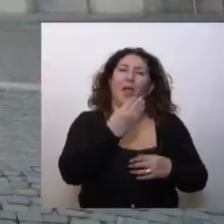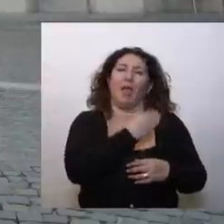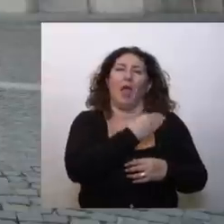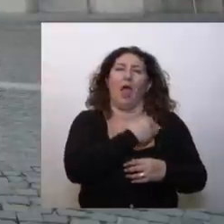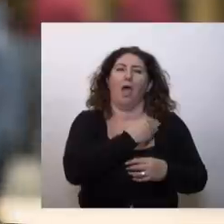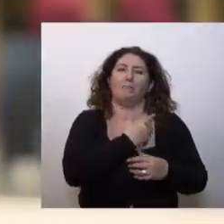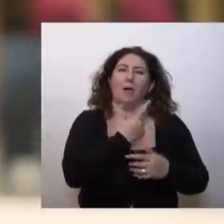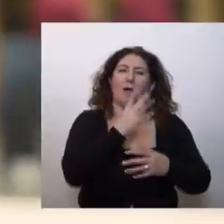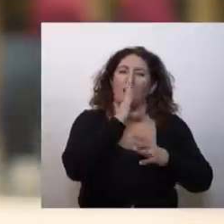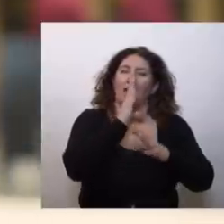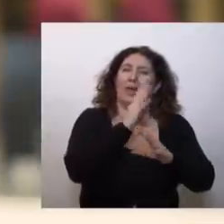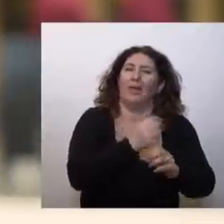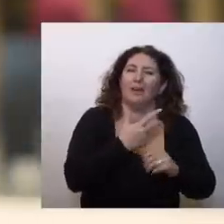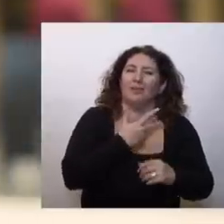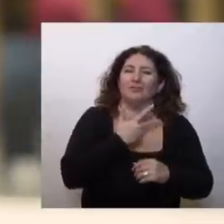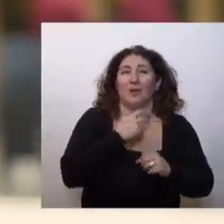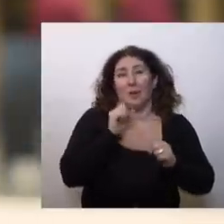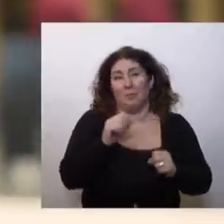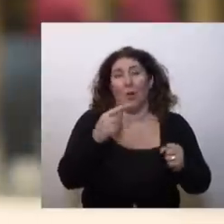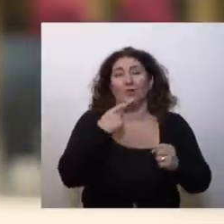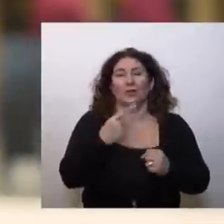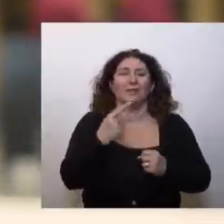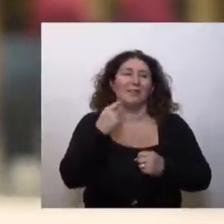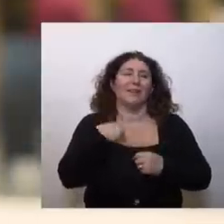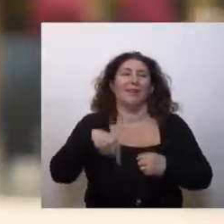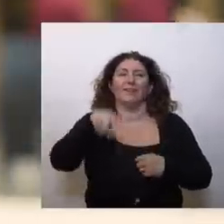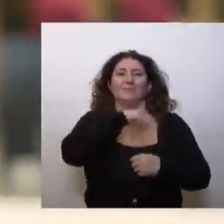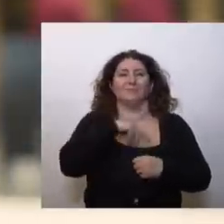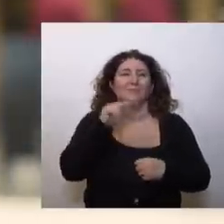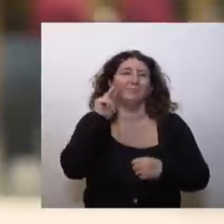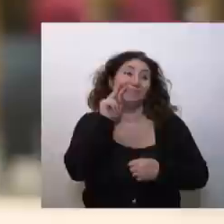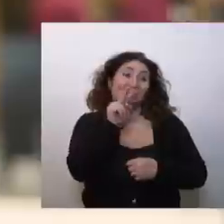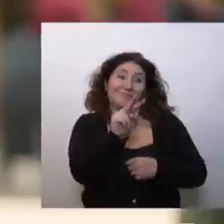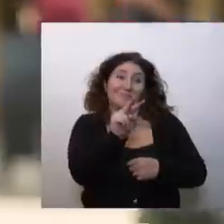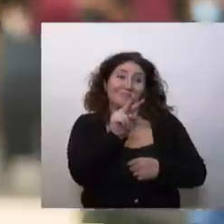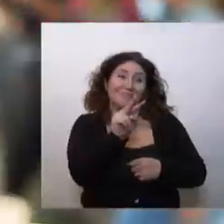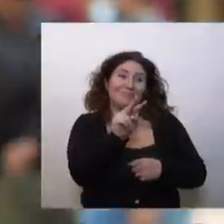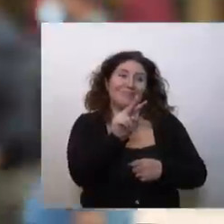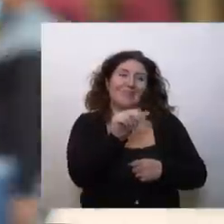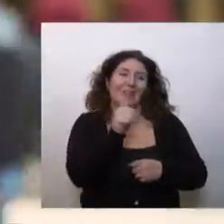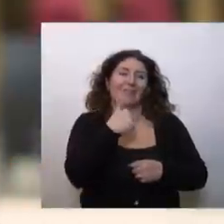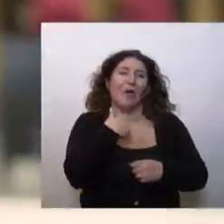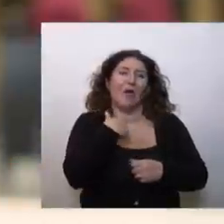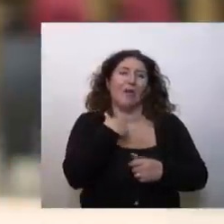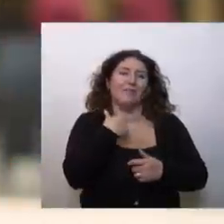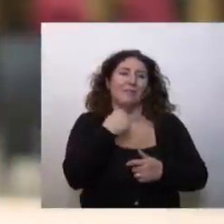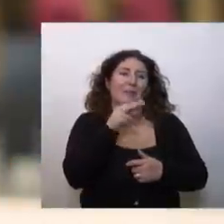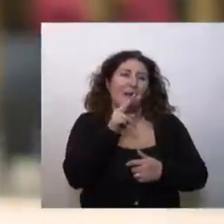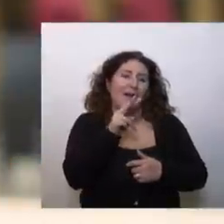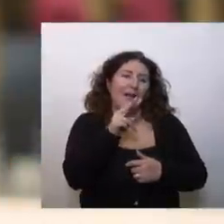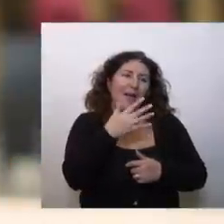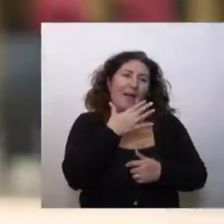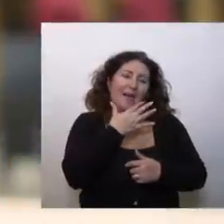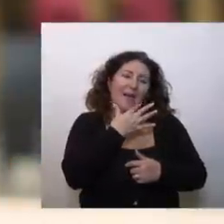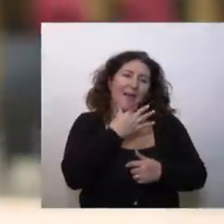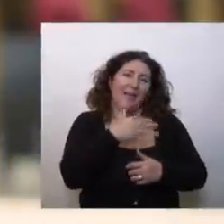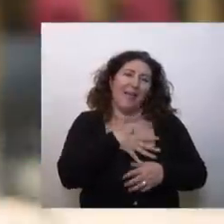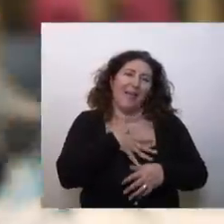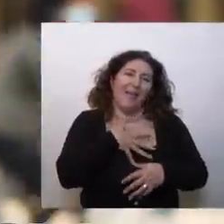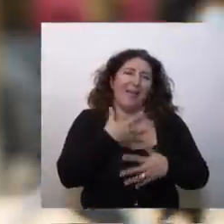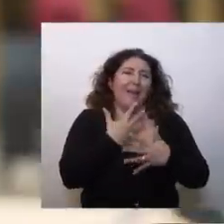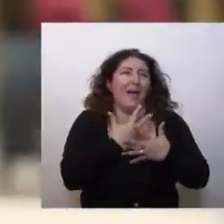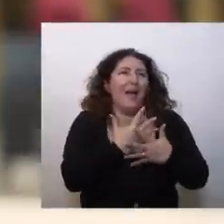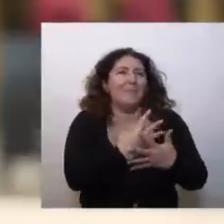che è un vedere che ammira, che ama, è un vedere che si